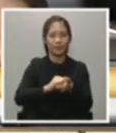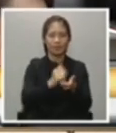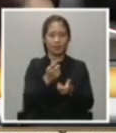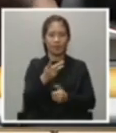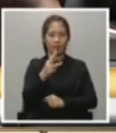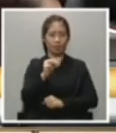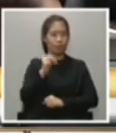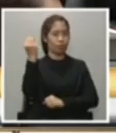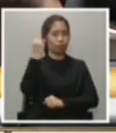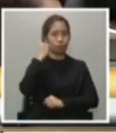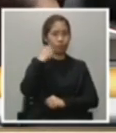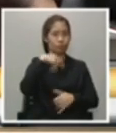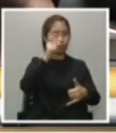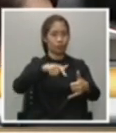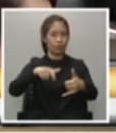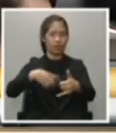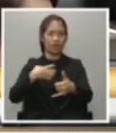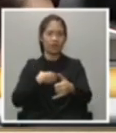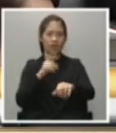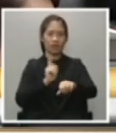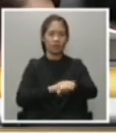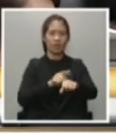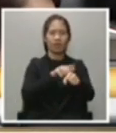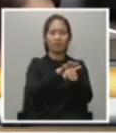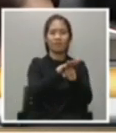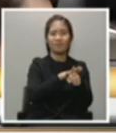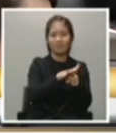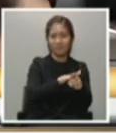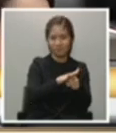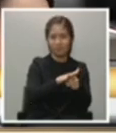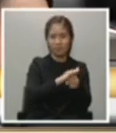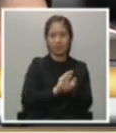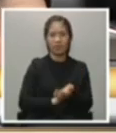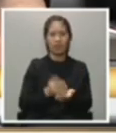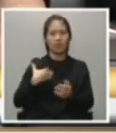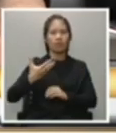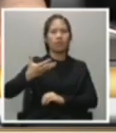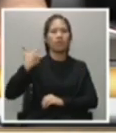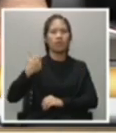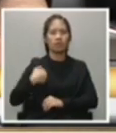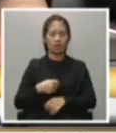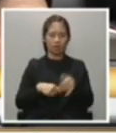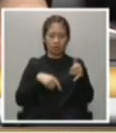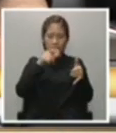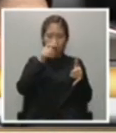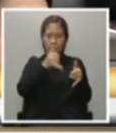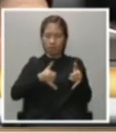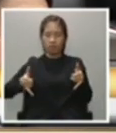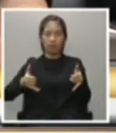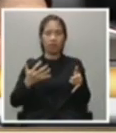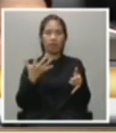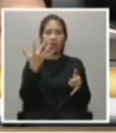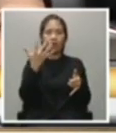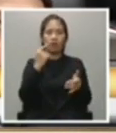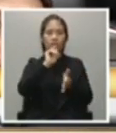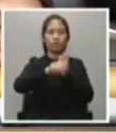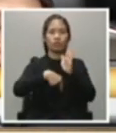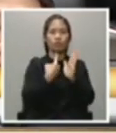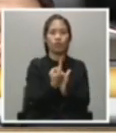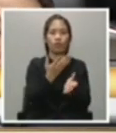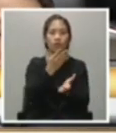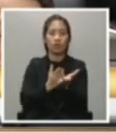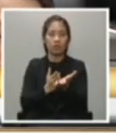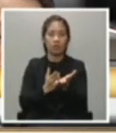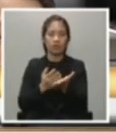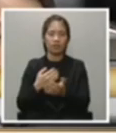ท่านค่ะว่าให้ใช้เวลาอย่างเหมาะสมอย่างตะกี้ขึ้นมา5คน โมงครึ่งนะคะ คุณ